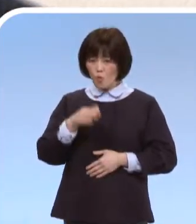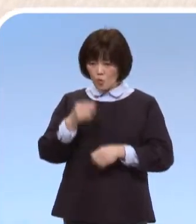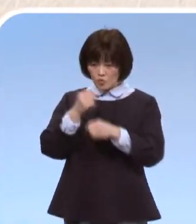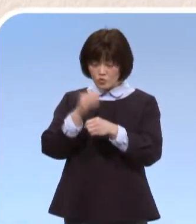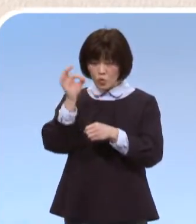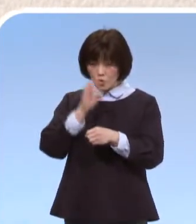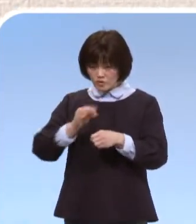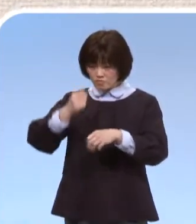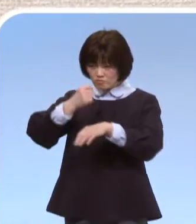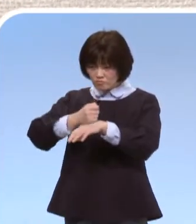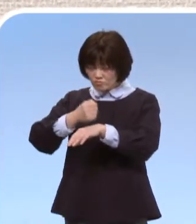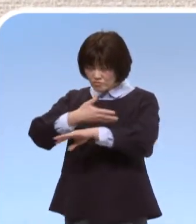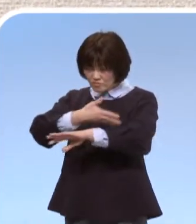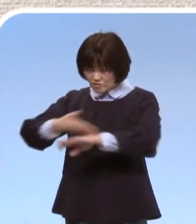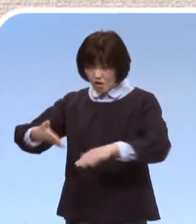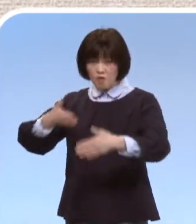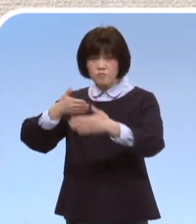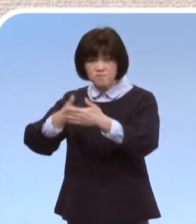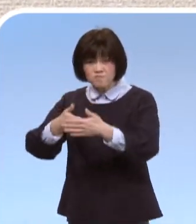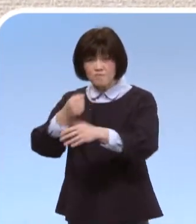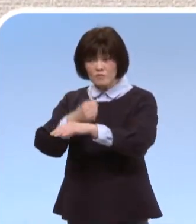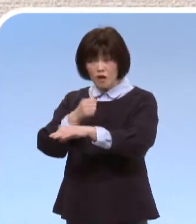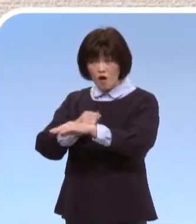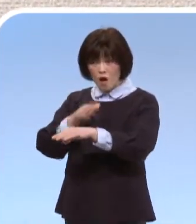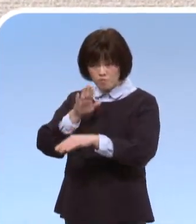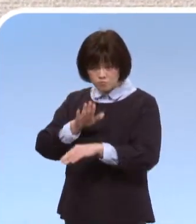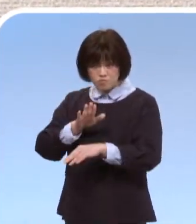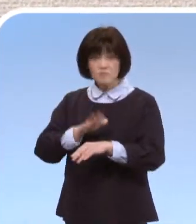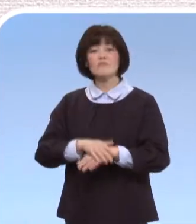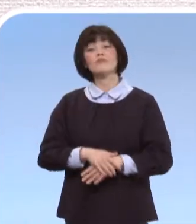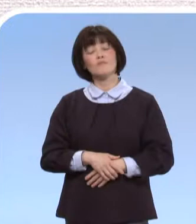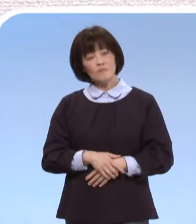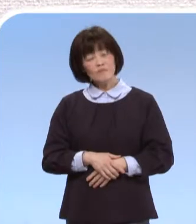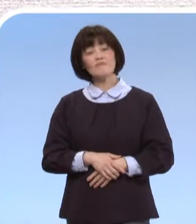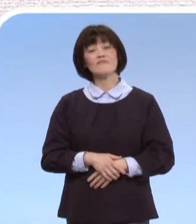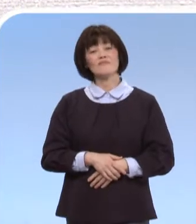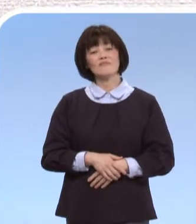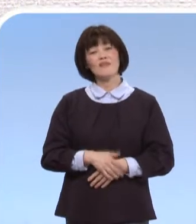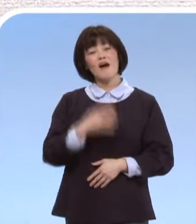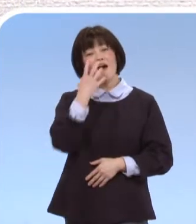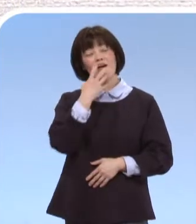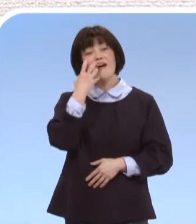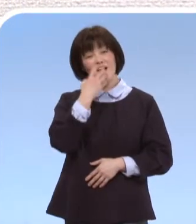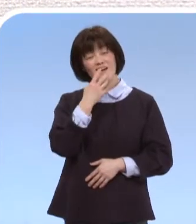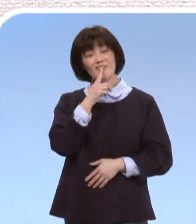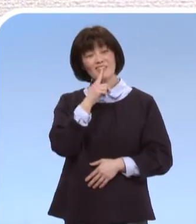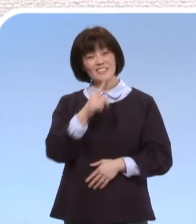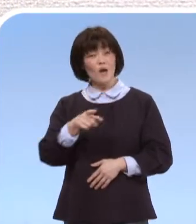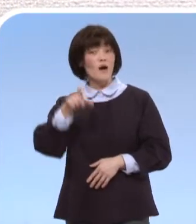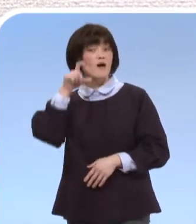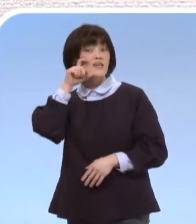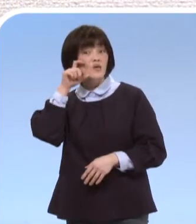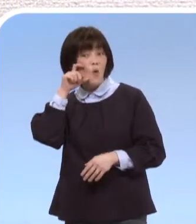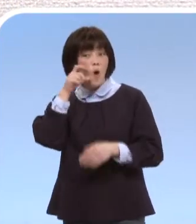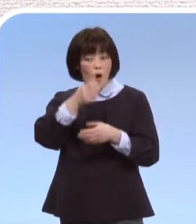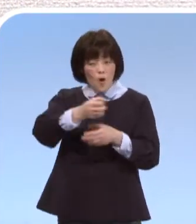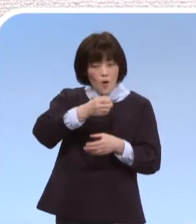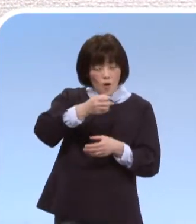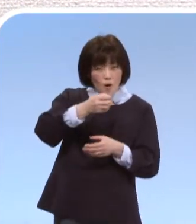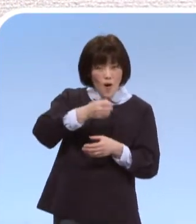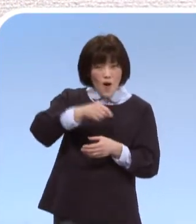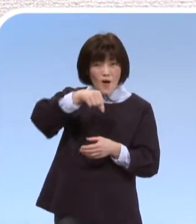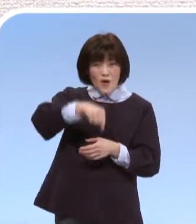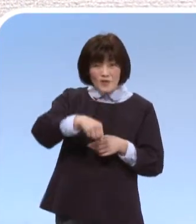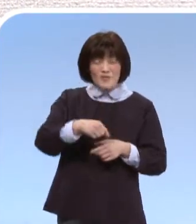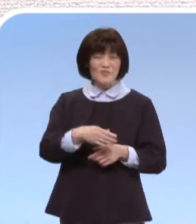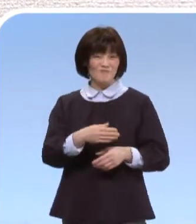商品開発にご苦労はありましたか？ カレーに果物で例えばリンゴを入れたりして美味しくなるっていうの